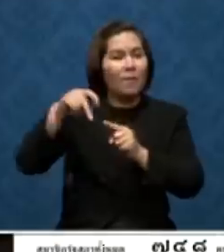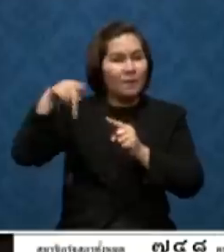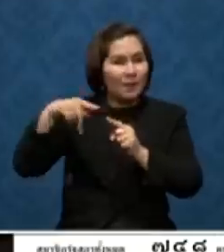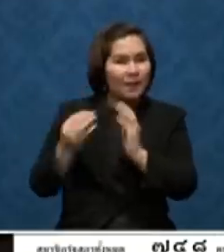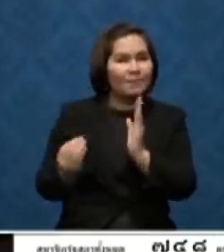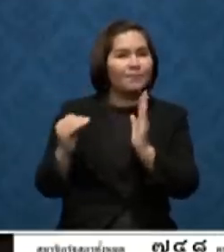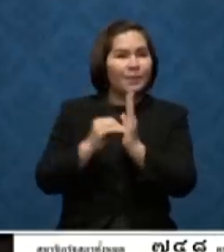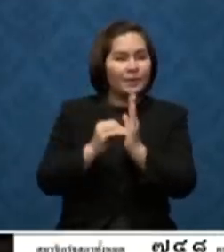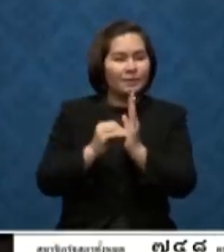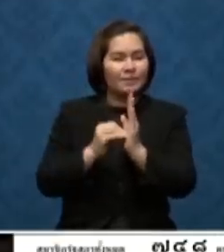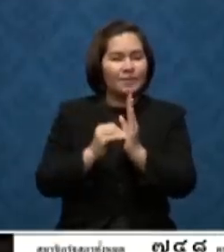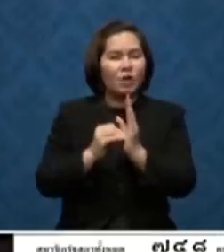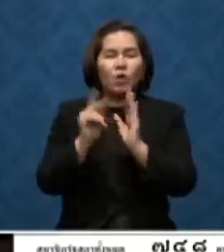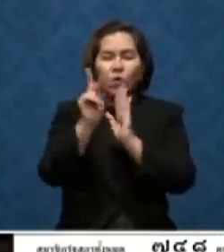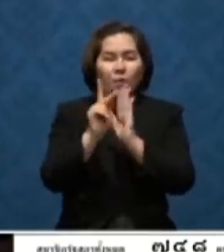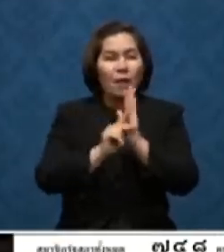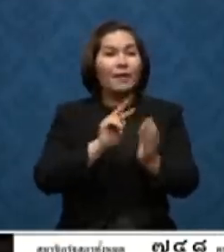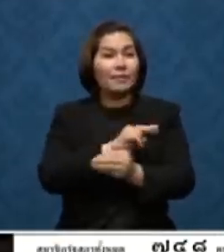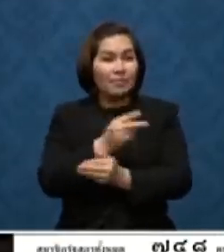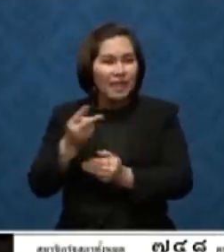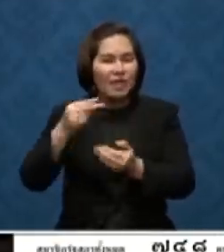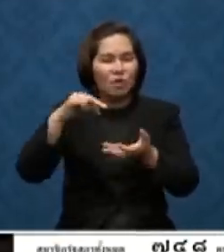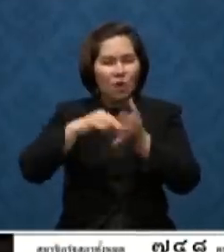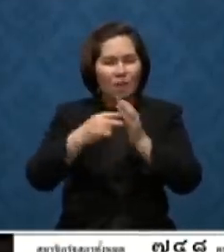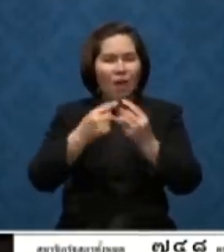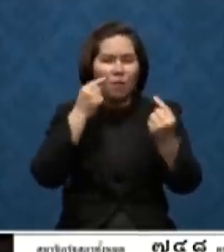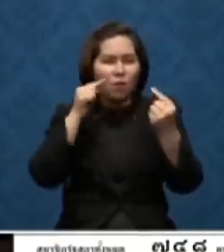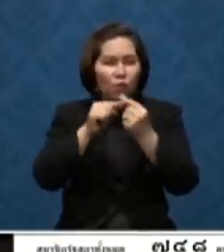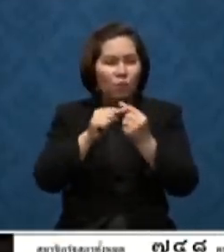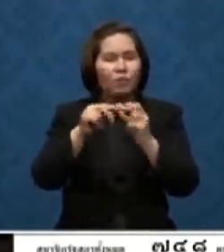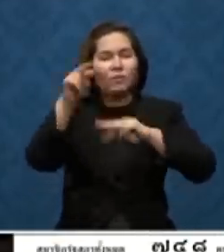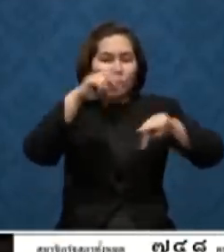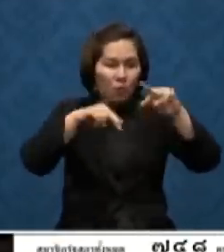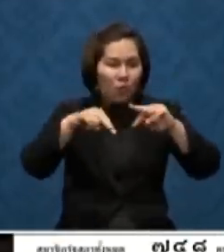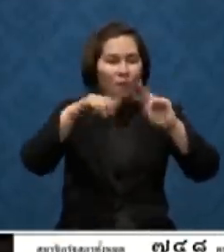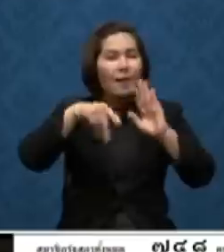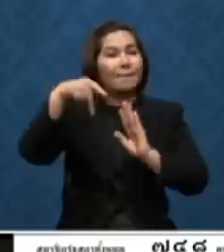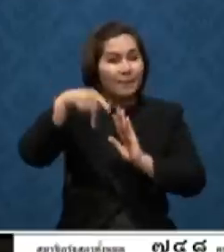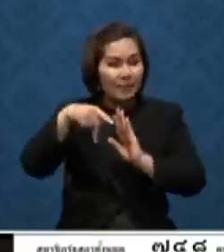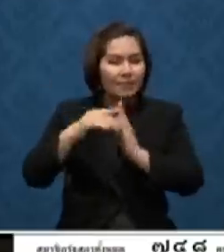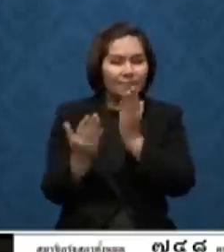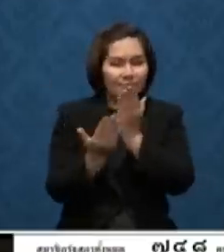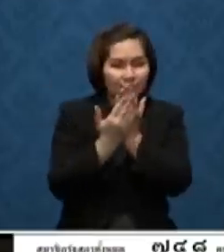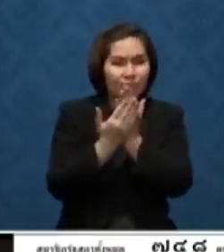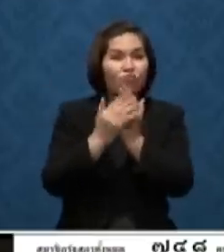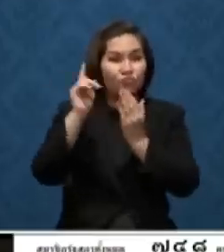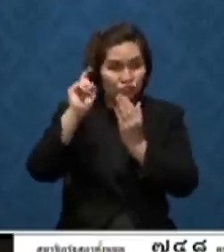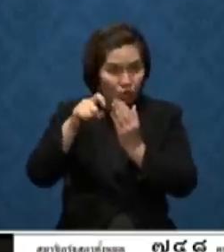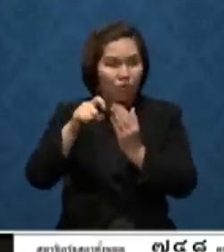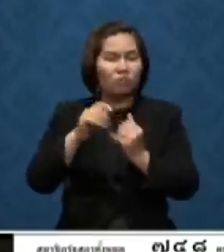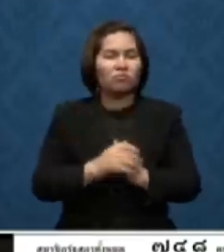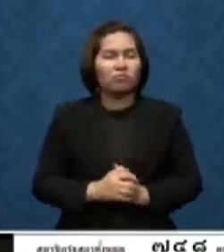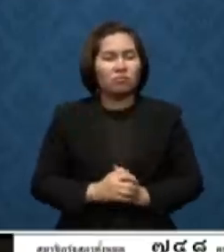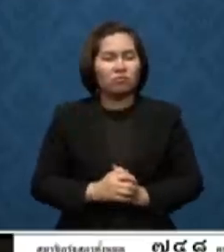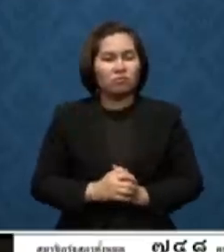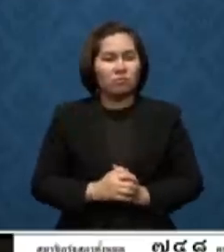หลักการตีความกฎหมายที่สอดคล้องกับหลักนิติธรรมบทบัญญัติพิเศษจะต้องมาก่อนหรือเขาเรียกว่าเขาเรียก